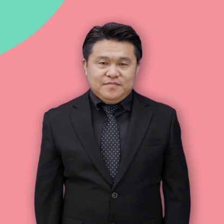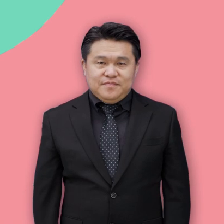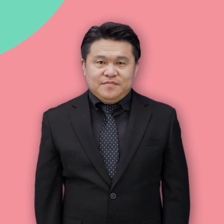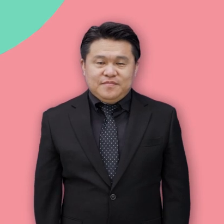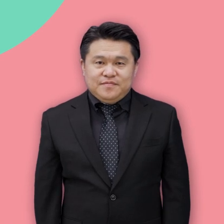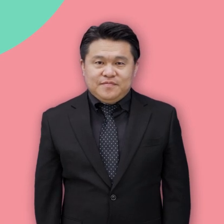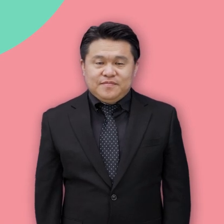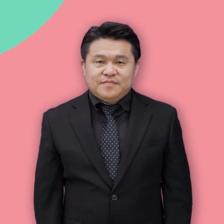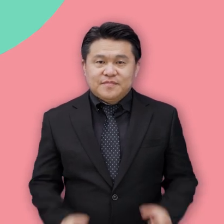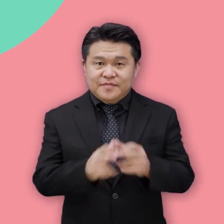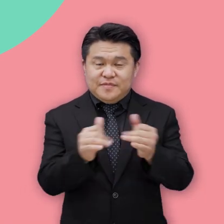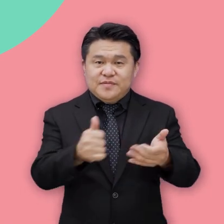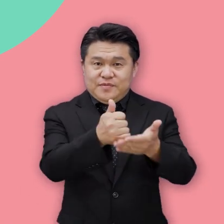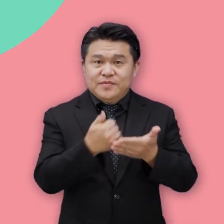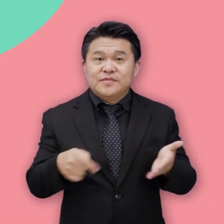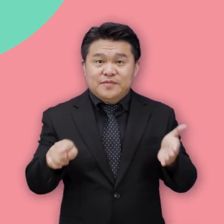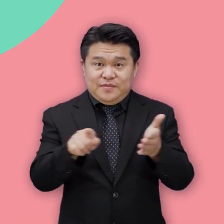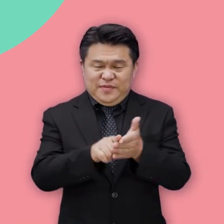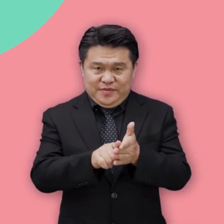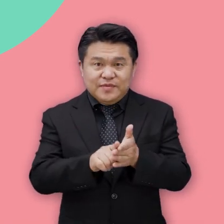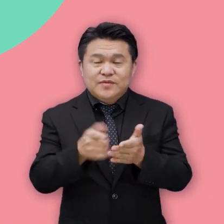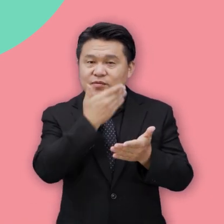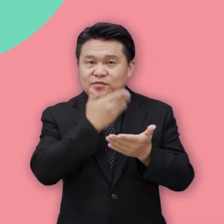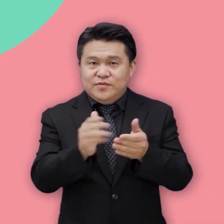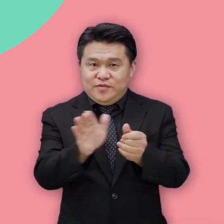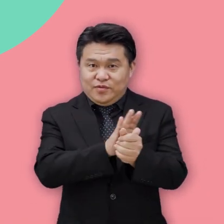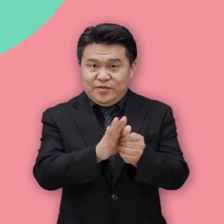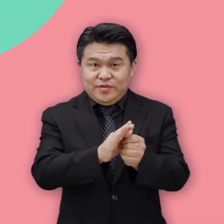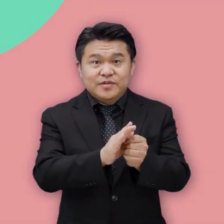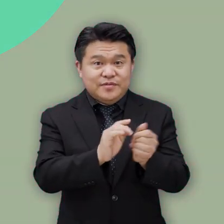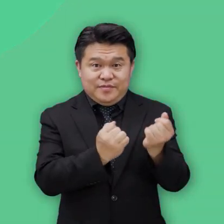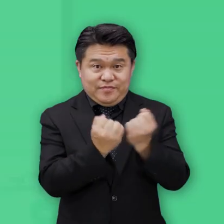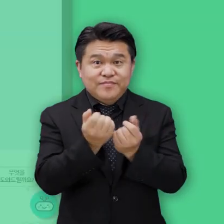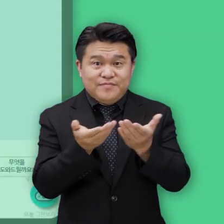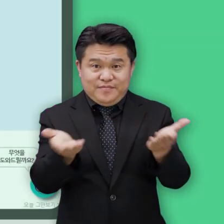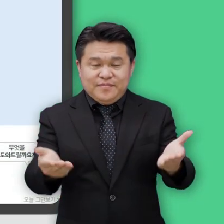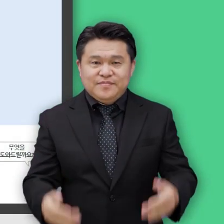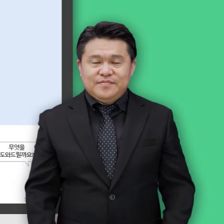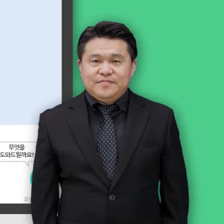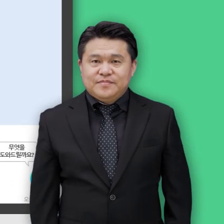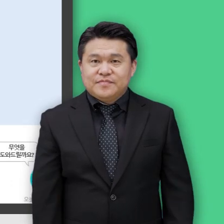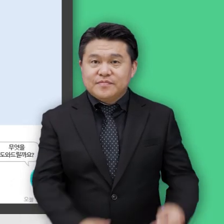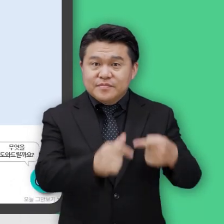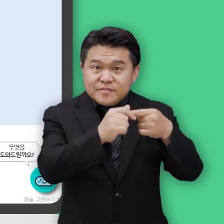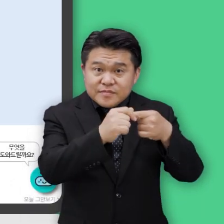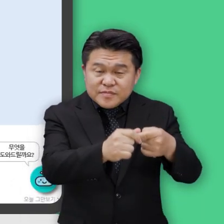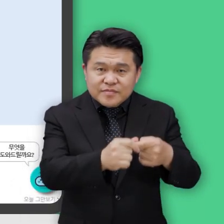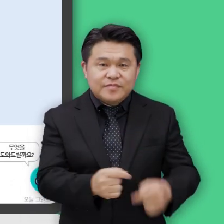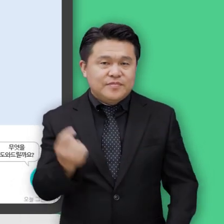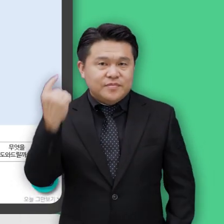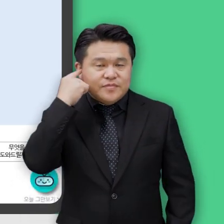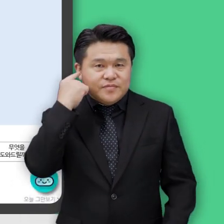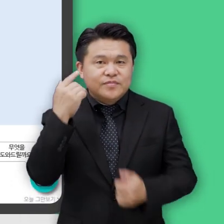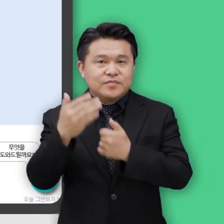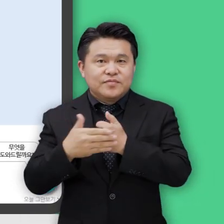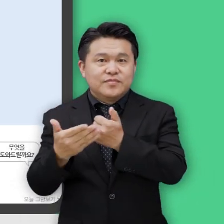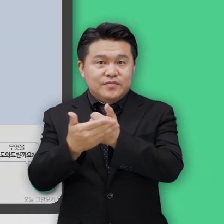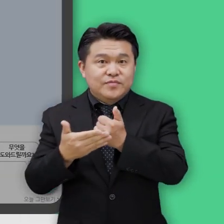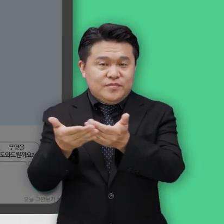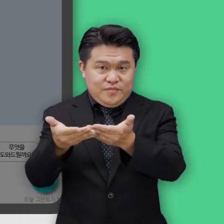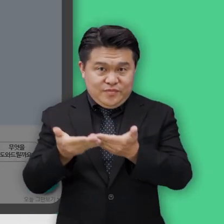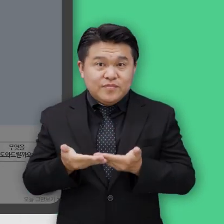다음은 우리 회사의 장애인 고객을 위한 주요 서비스 내용입니다. 첫째, 음성 지원 프로그램을